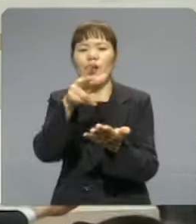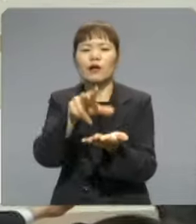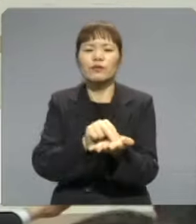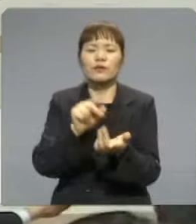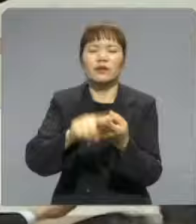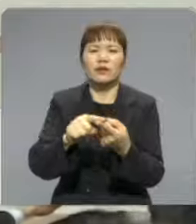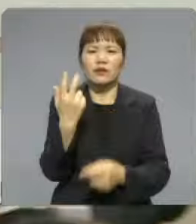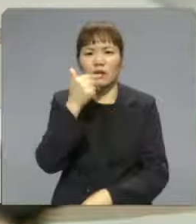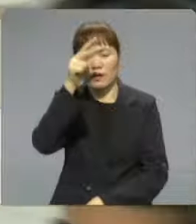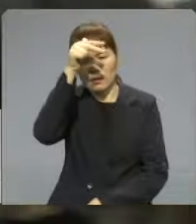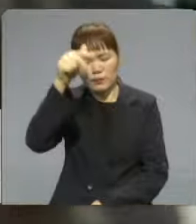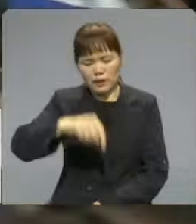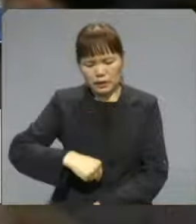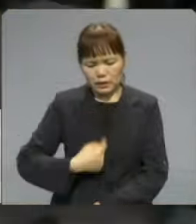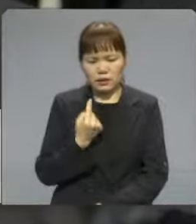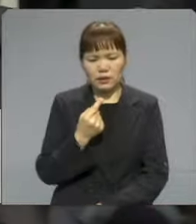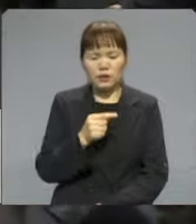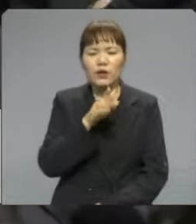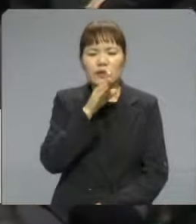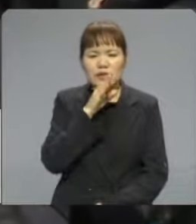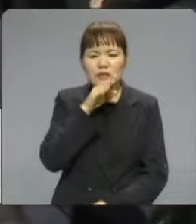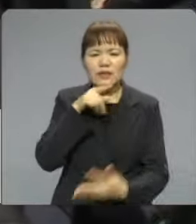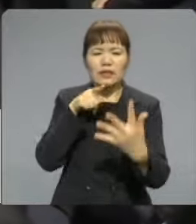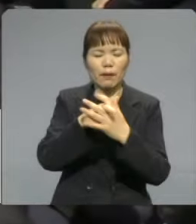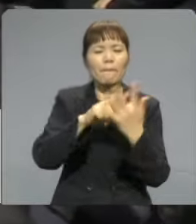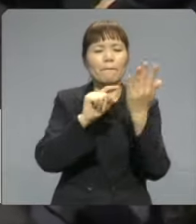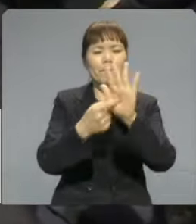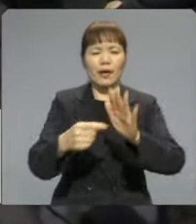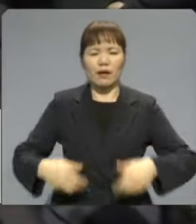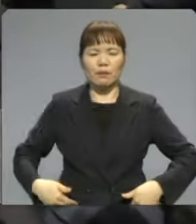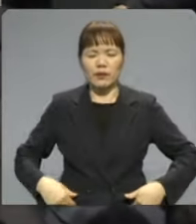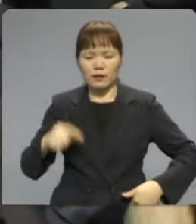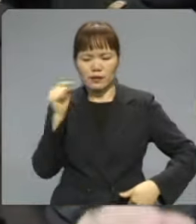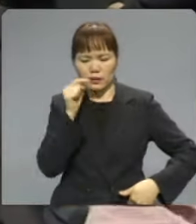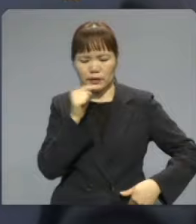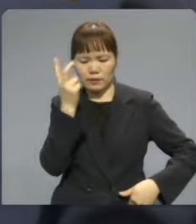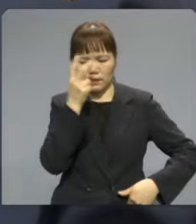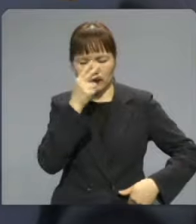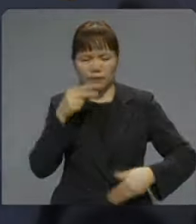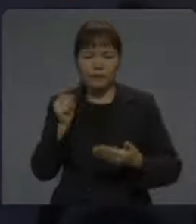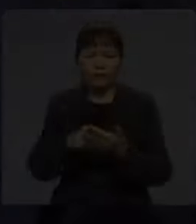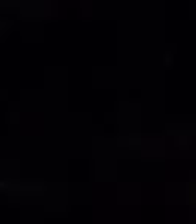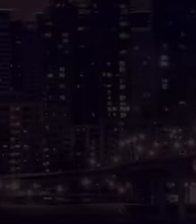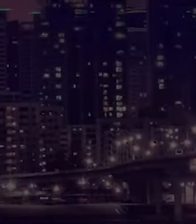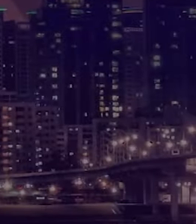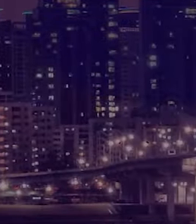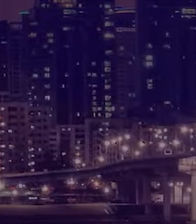검찰이 스스로 진실을 밝혀야 한다며 철저한 감찰을 촉구했습니다.